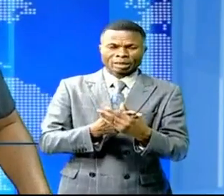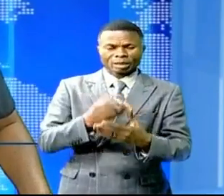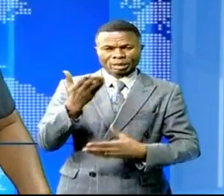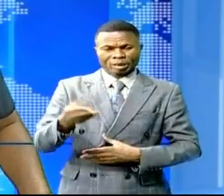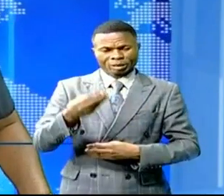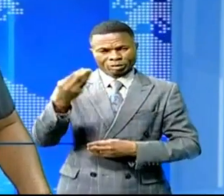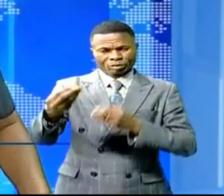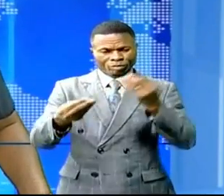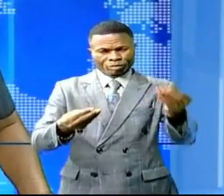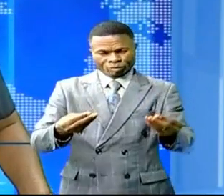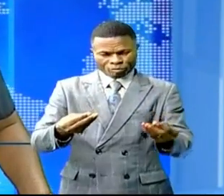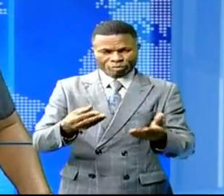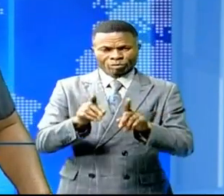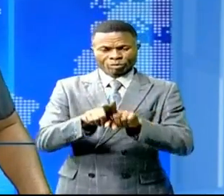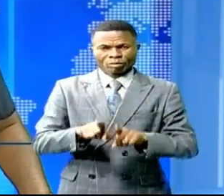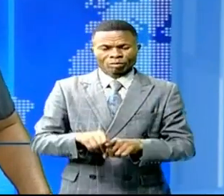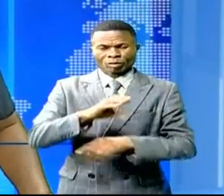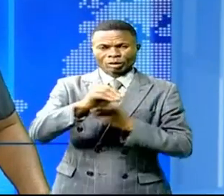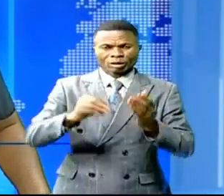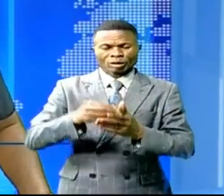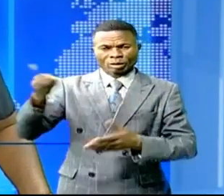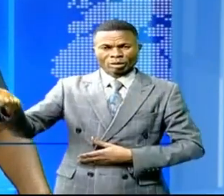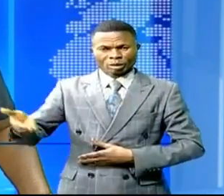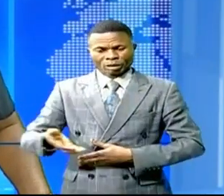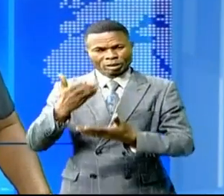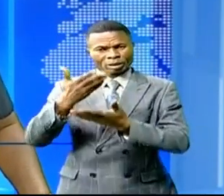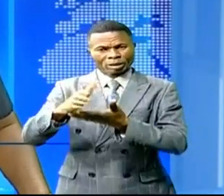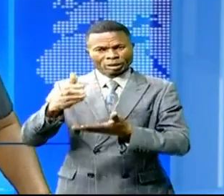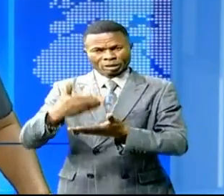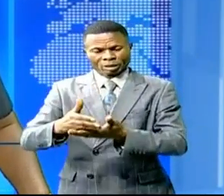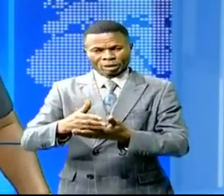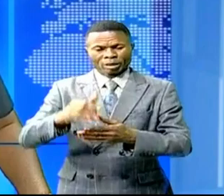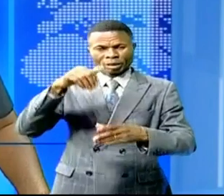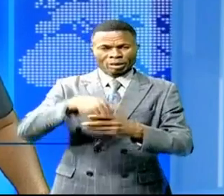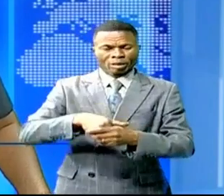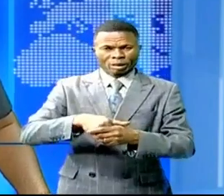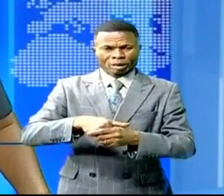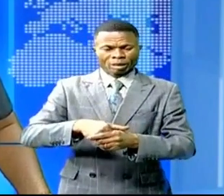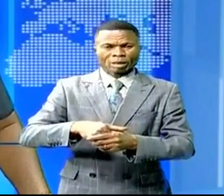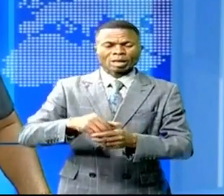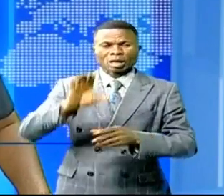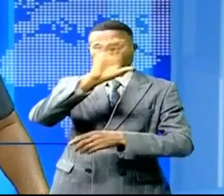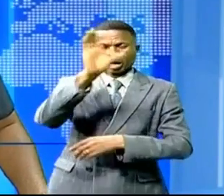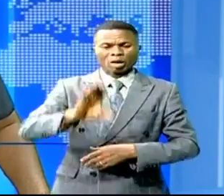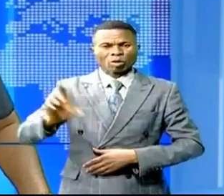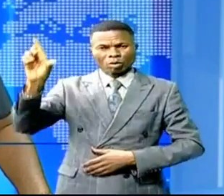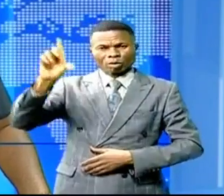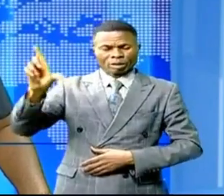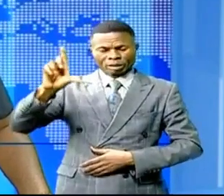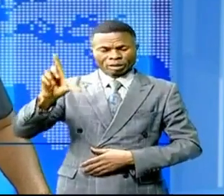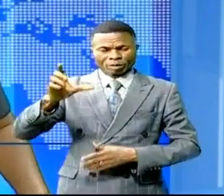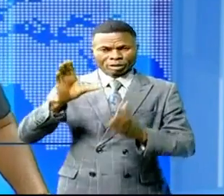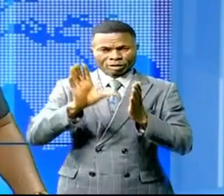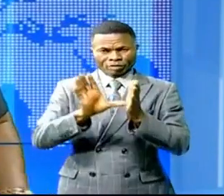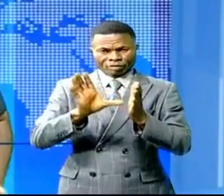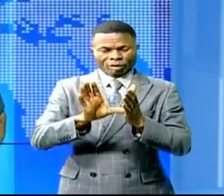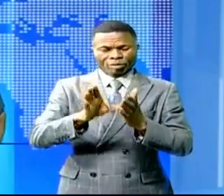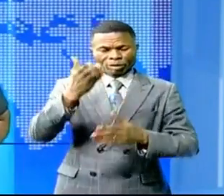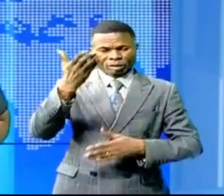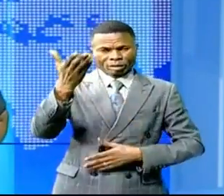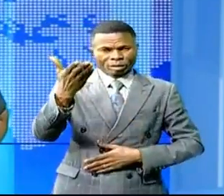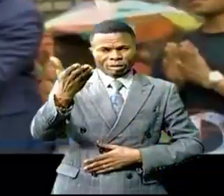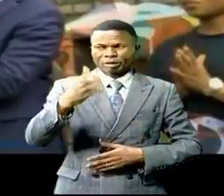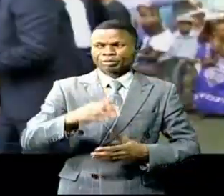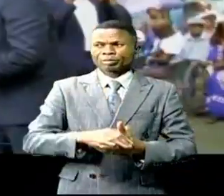avec handicap du centre d'accueil et de partage situé à Limété Founa. Un reportage de Serge